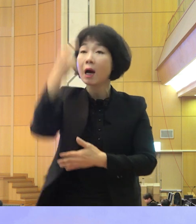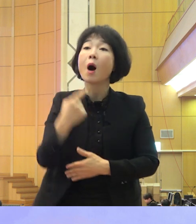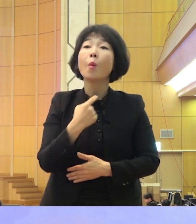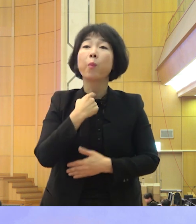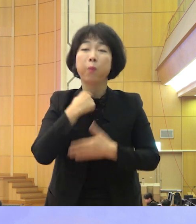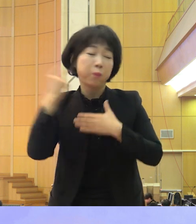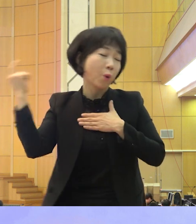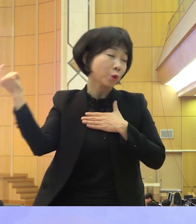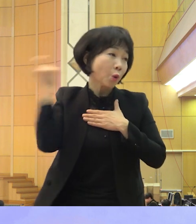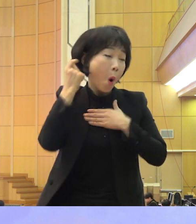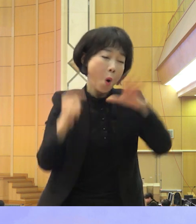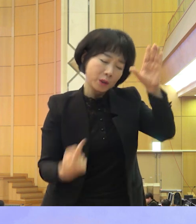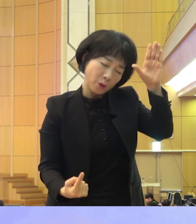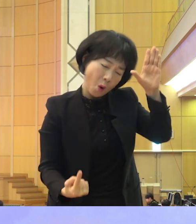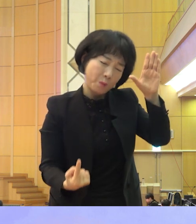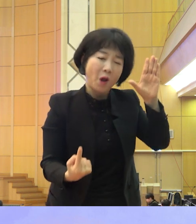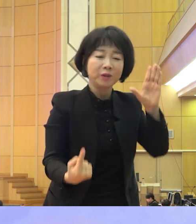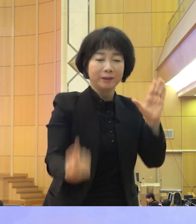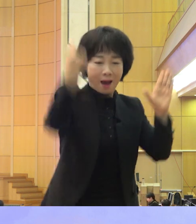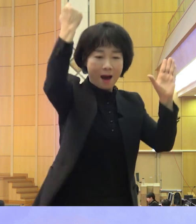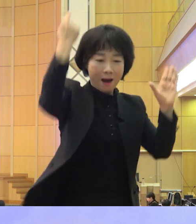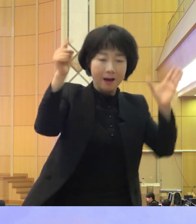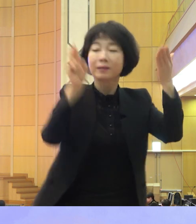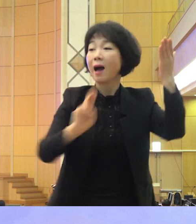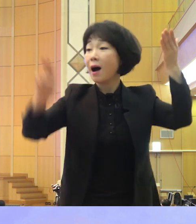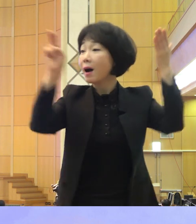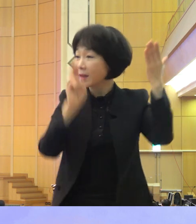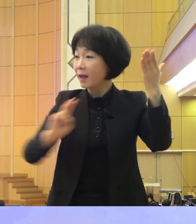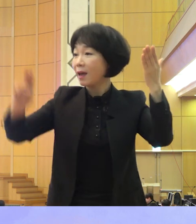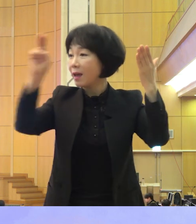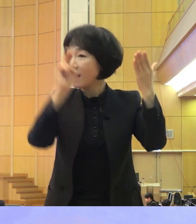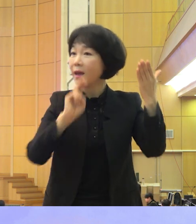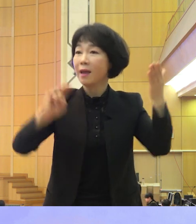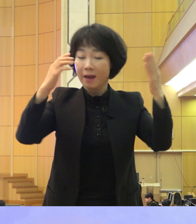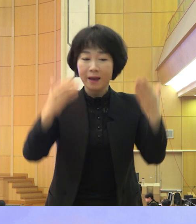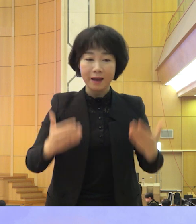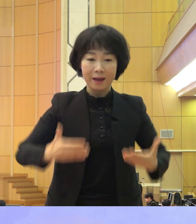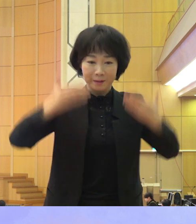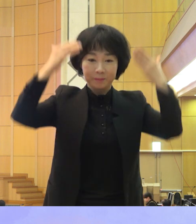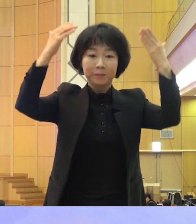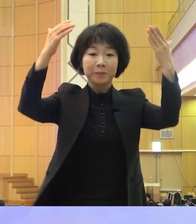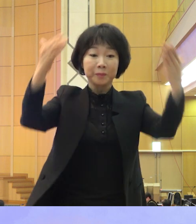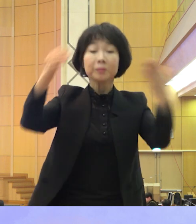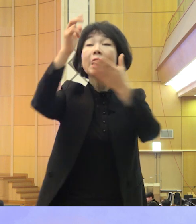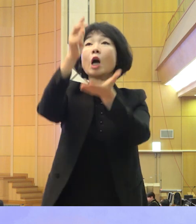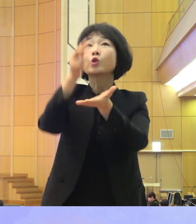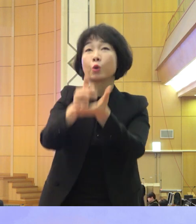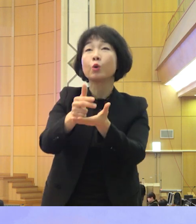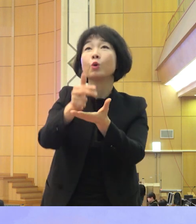예수님 목소리 높여 찬양해.